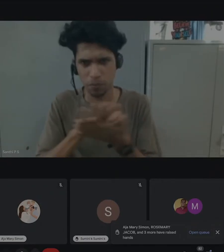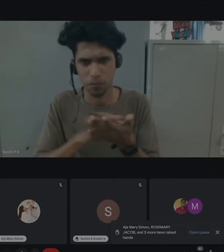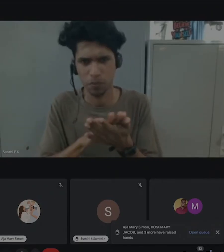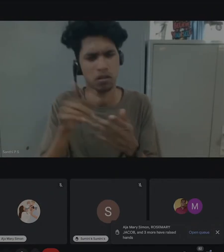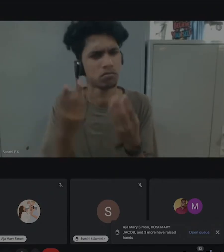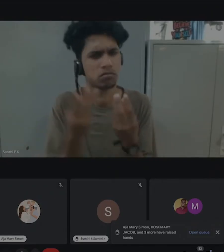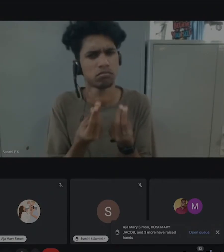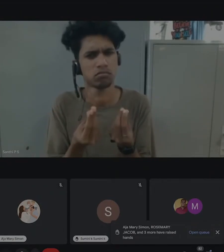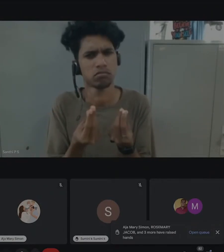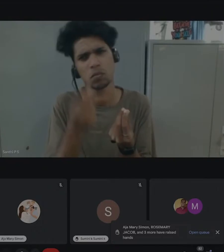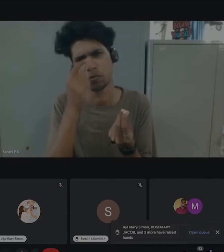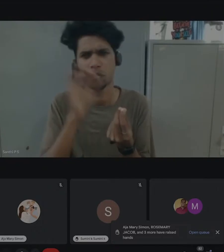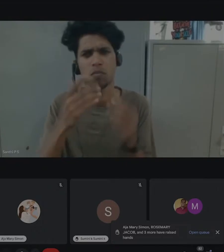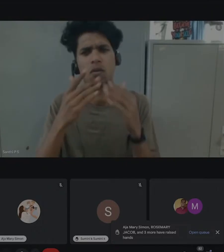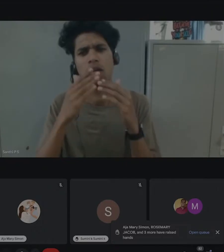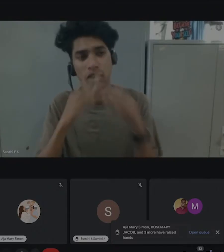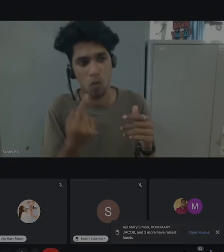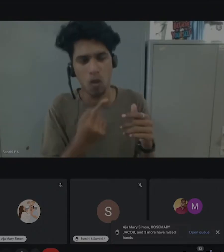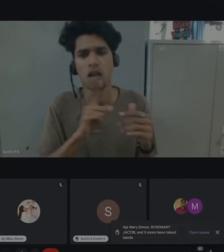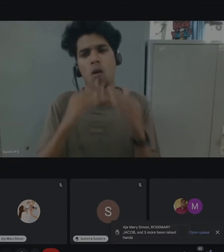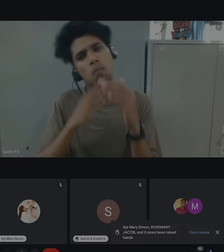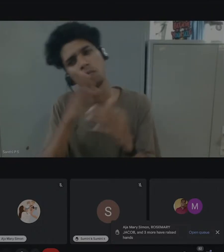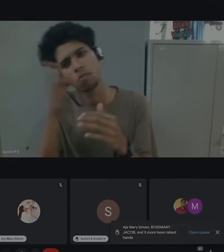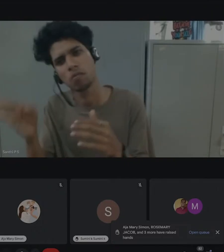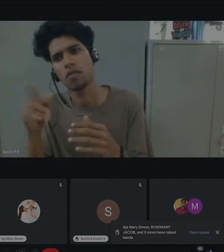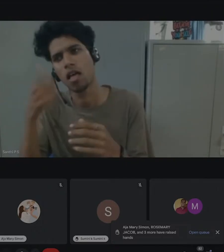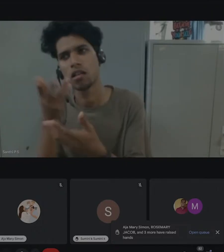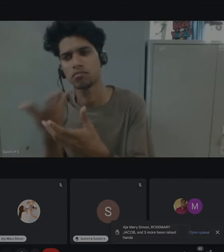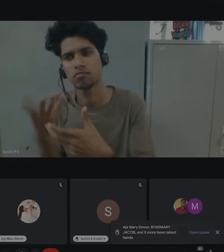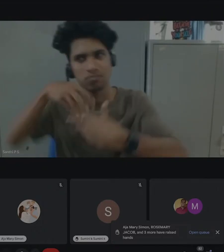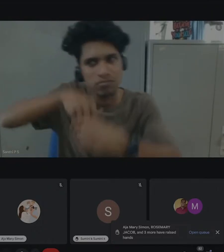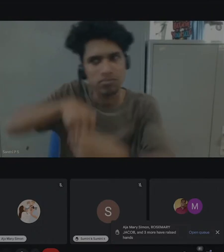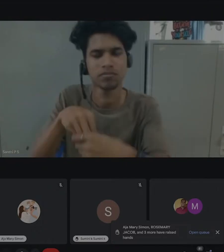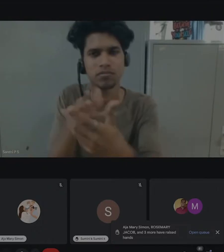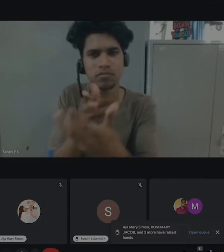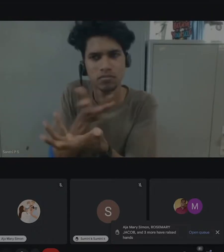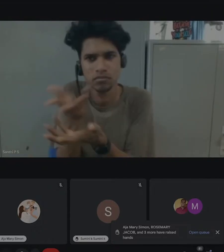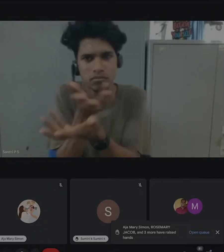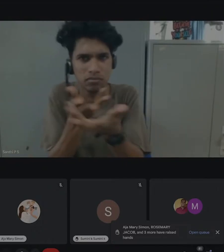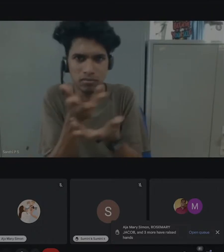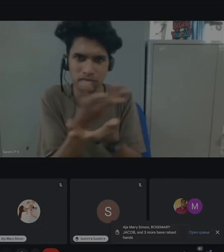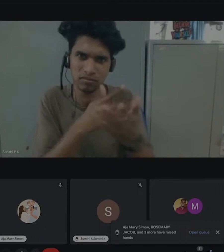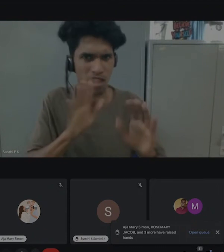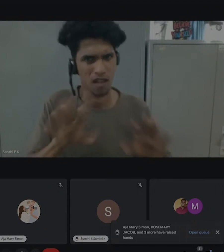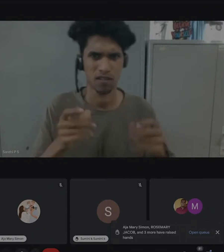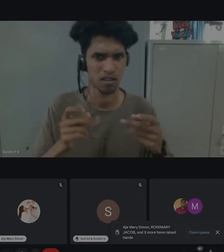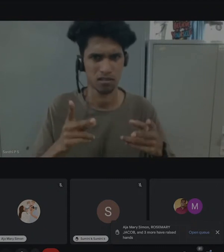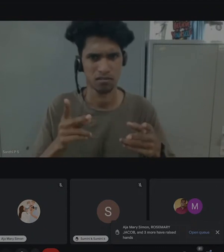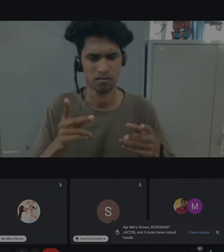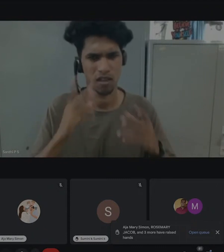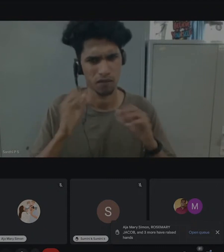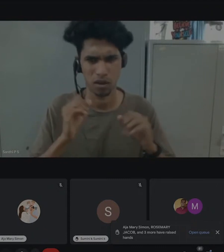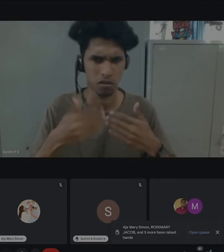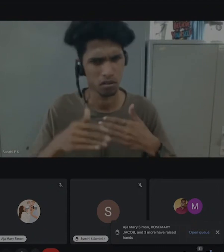മാത്രമല്ല സ്കൂളിൽ പോകുമ്പോഴും കാണിക്കുന്നുണ്ട്. സ്കൂളിൽ കുട്ടി ബാക്കി എല്ലാവരുമായിട്ട് ഇടപഴകുന്നുണ്ട്, സംസാരിക്കുന്നുണ്ട് അല്ലേ? വീട്ടിൽ ആൾക്കാർ